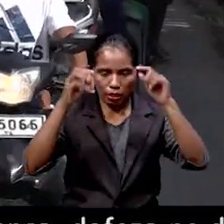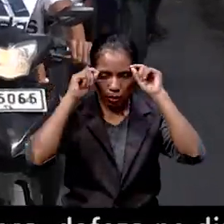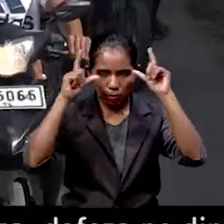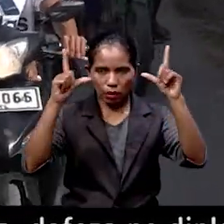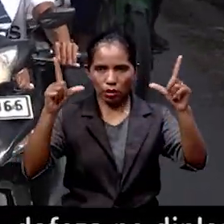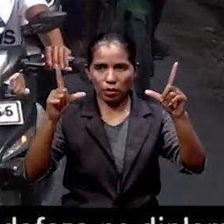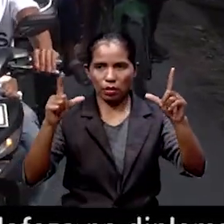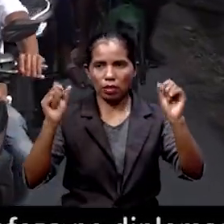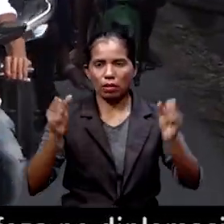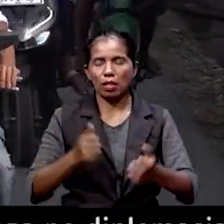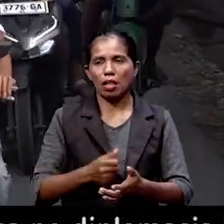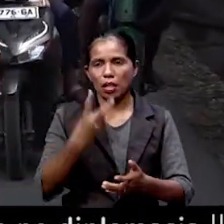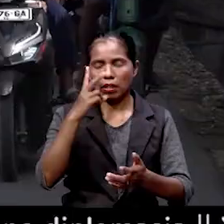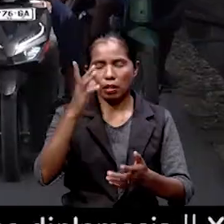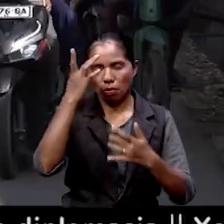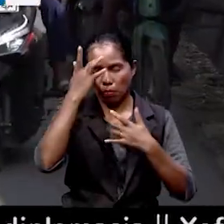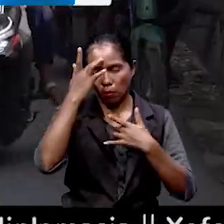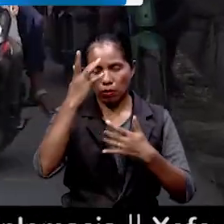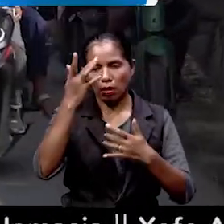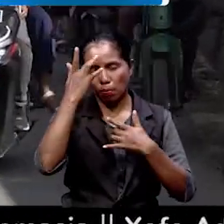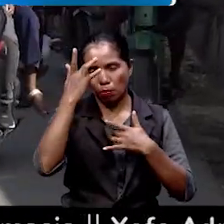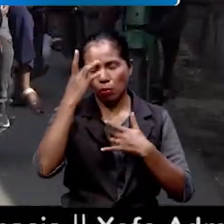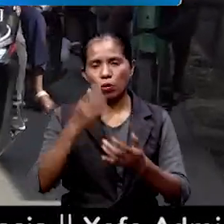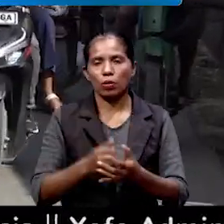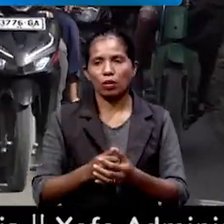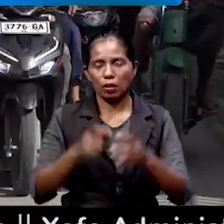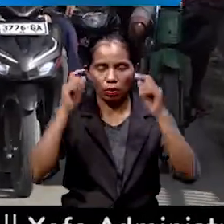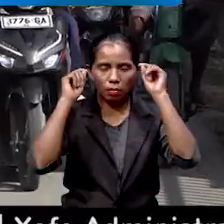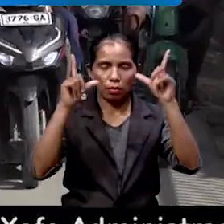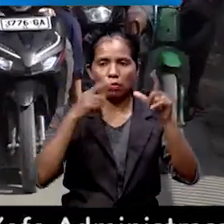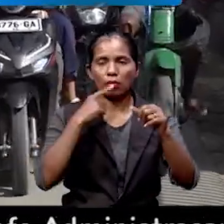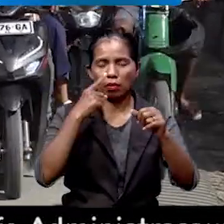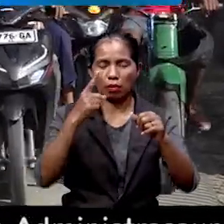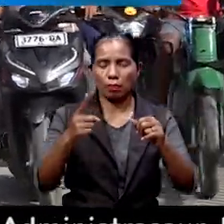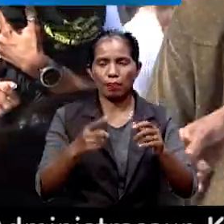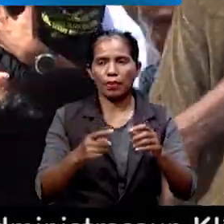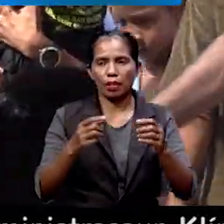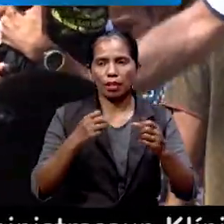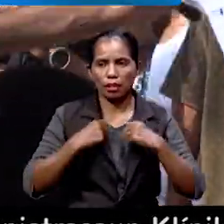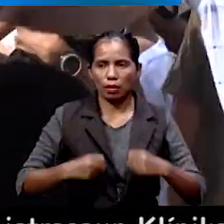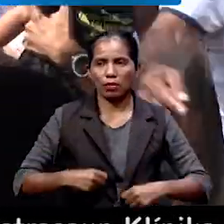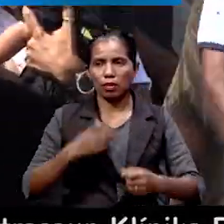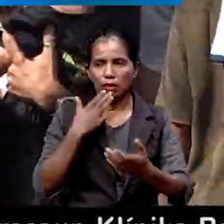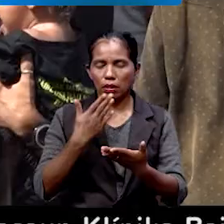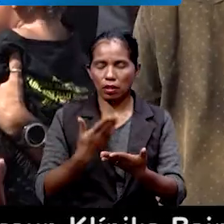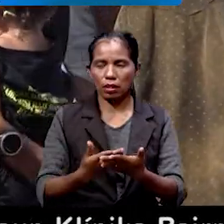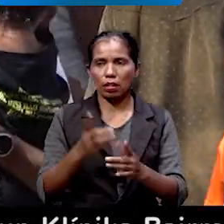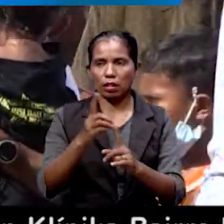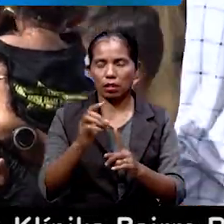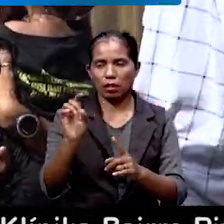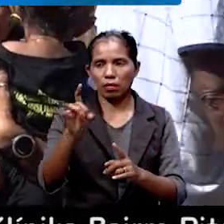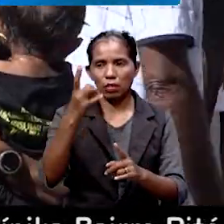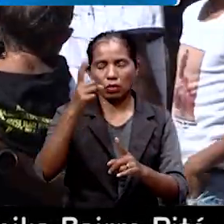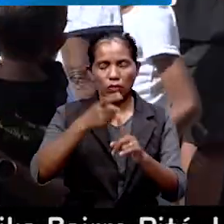no teratanya moras ho aimoruk tradisional, nunia kondisaun rekoperaona. No iha lorong sanuresin walu fulan Abril tinang rihun